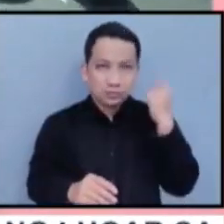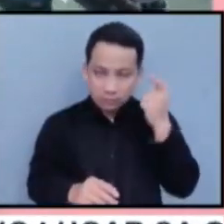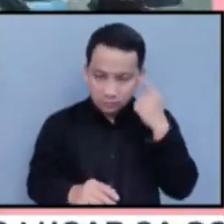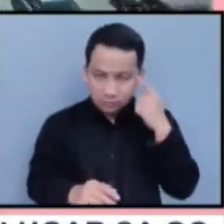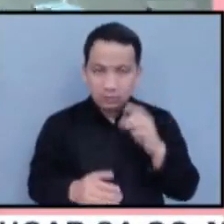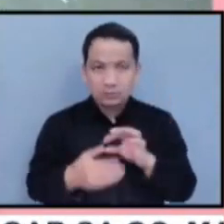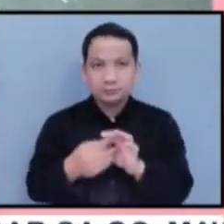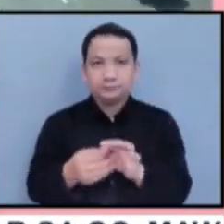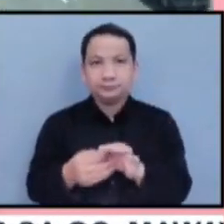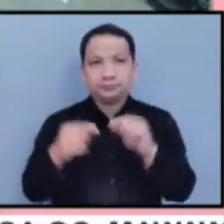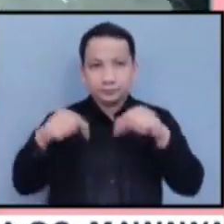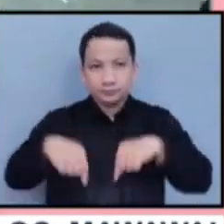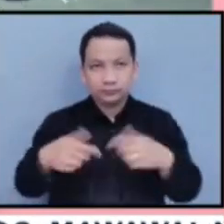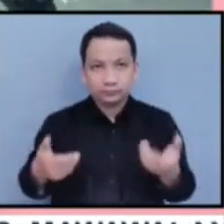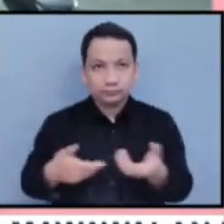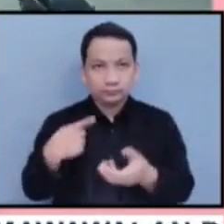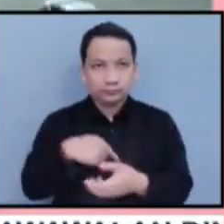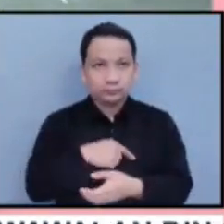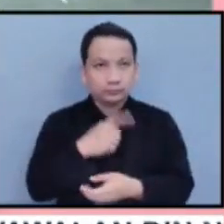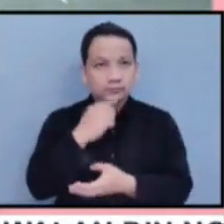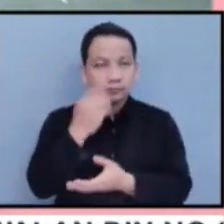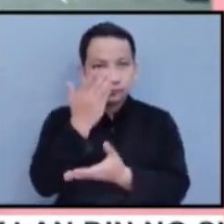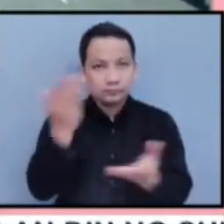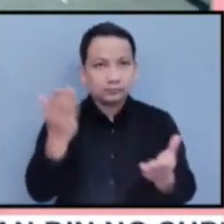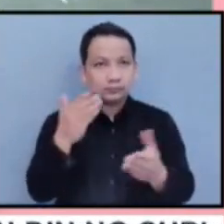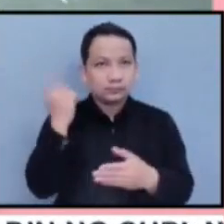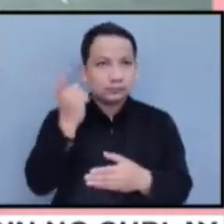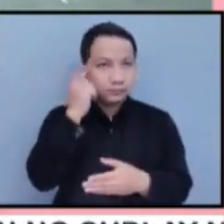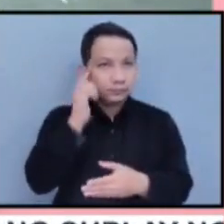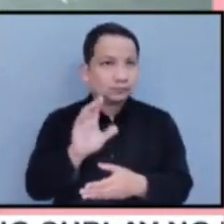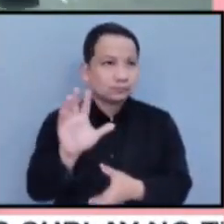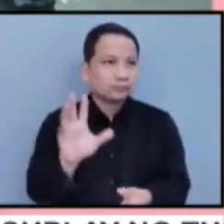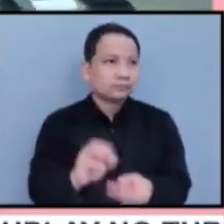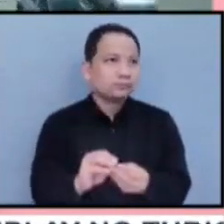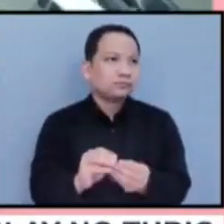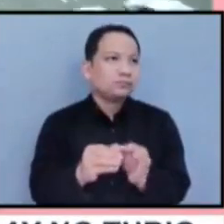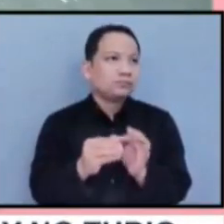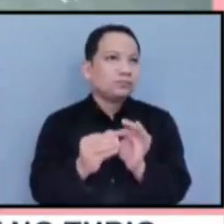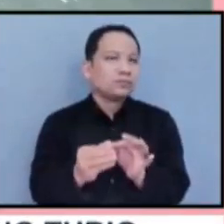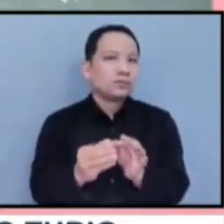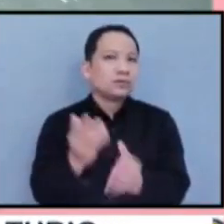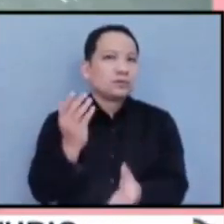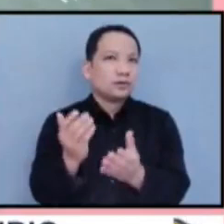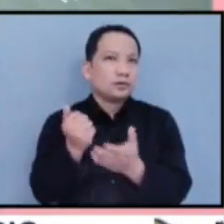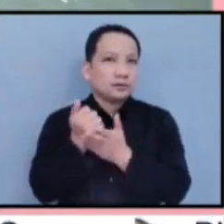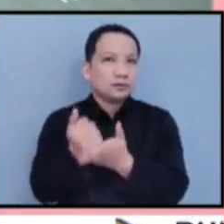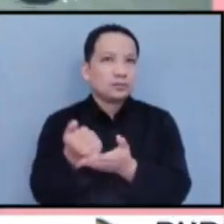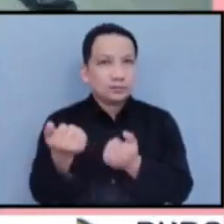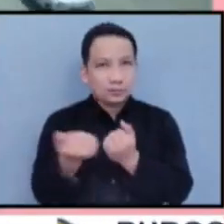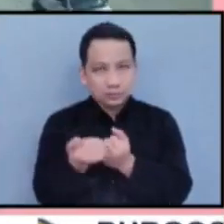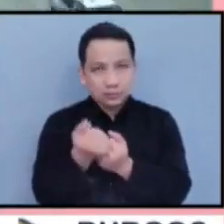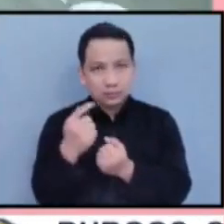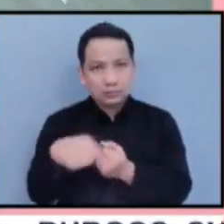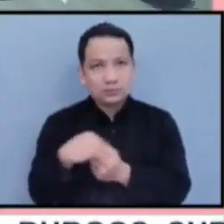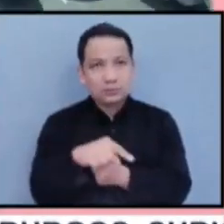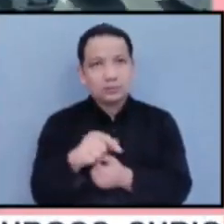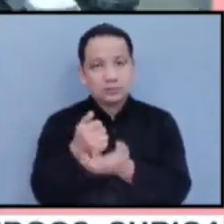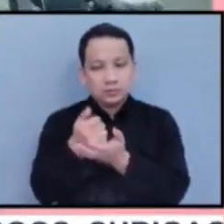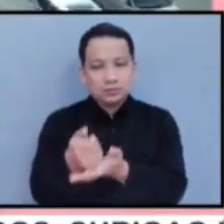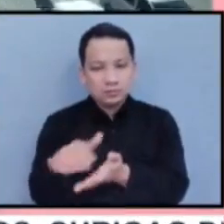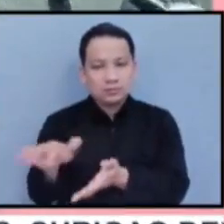at nandito naman kami sa government side para sumuporta at tumulong din sa